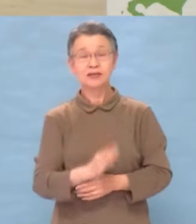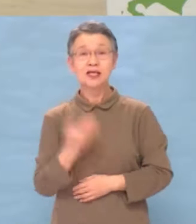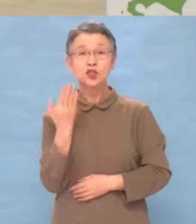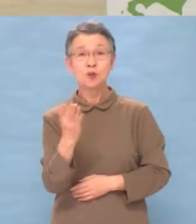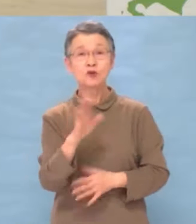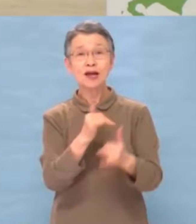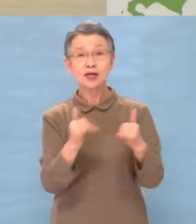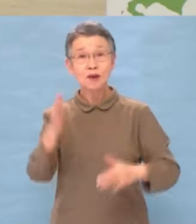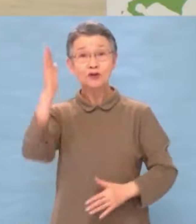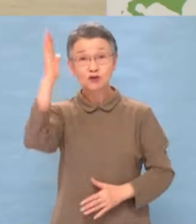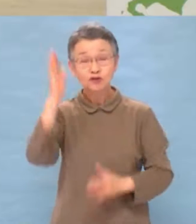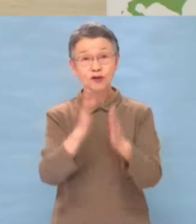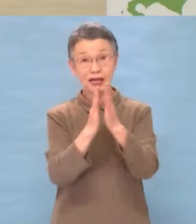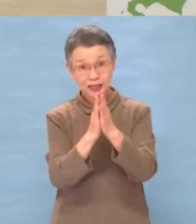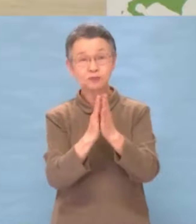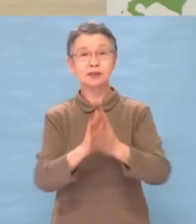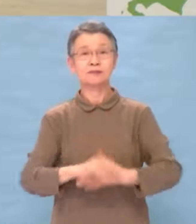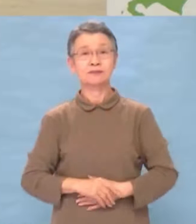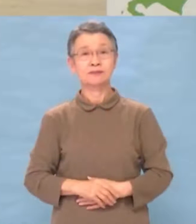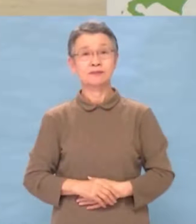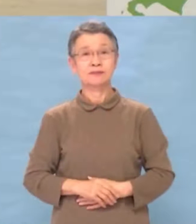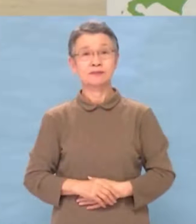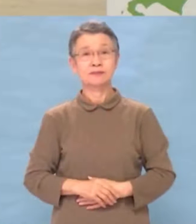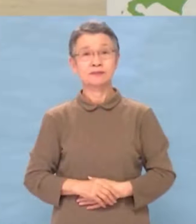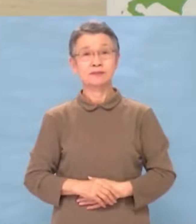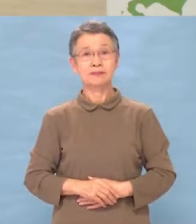問のございます方、挙手でお願いいたします。